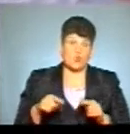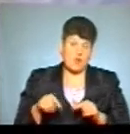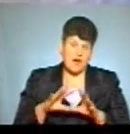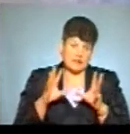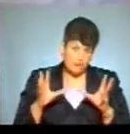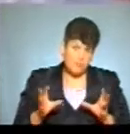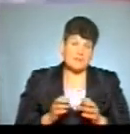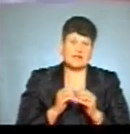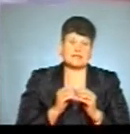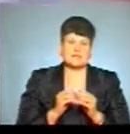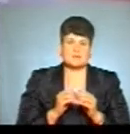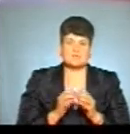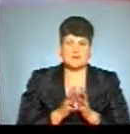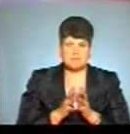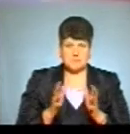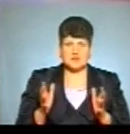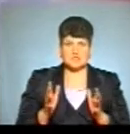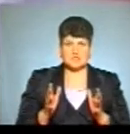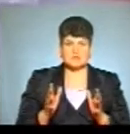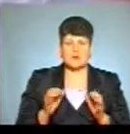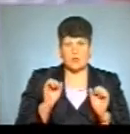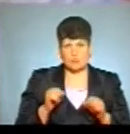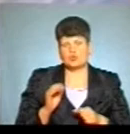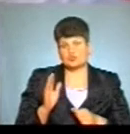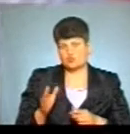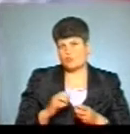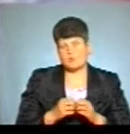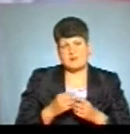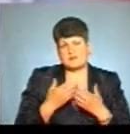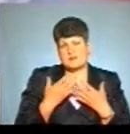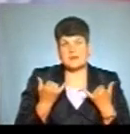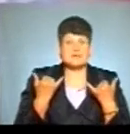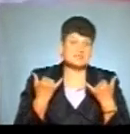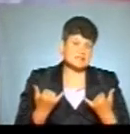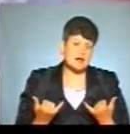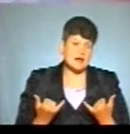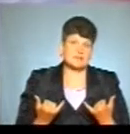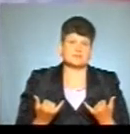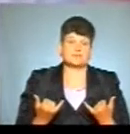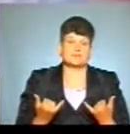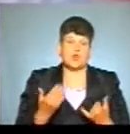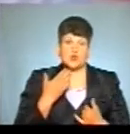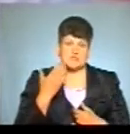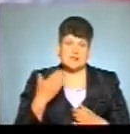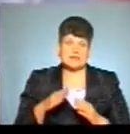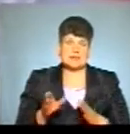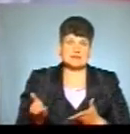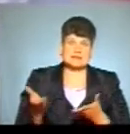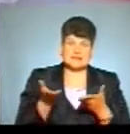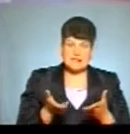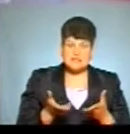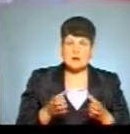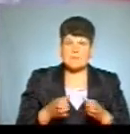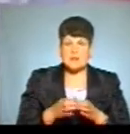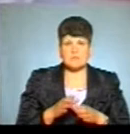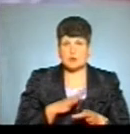принципі, і більшість, і конституційна більшість може бути сформована, тому тут проблеми немає. І, в принципі, зараз останнє скликання парламент був не в повному,